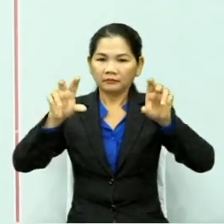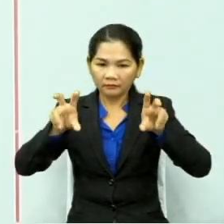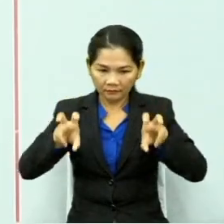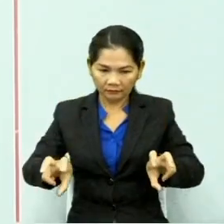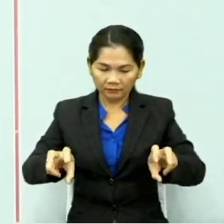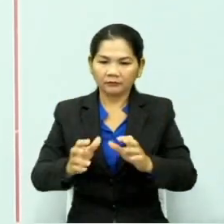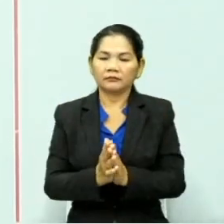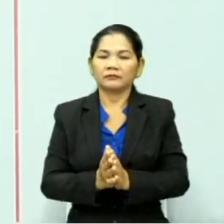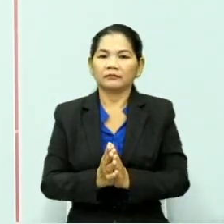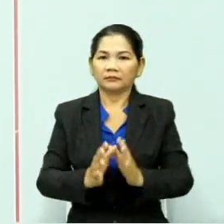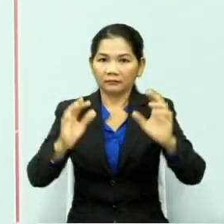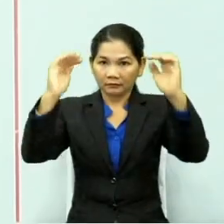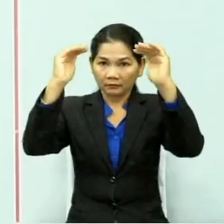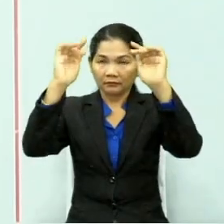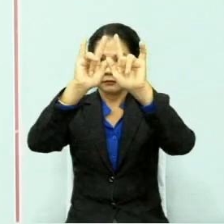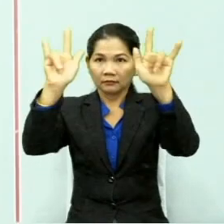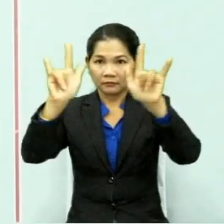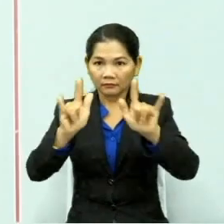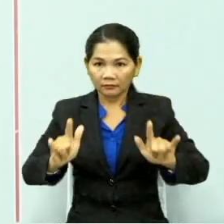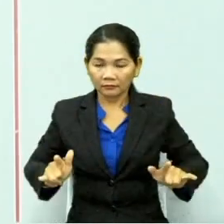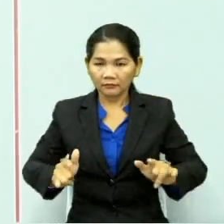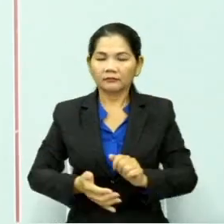ba xây chăm cỏng